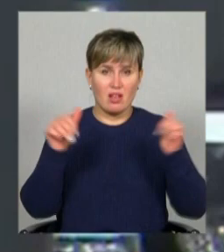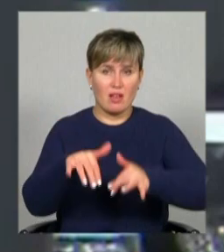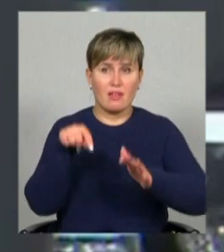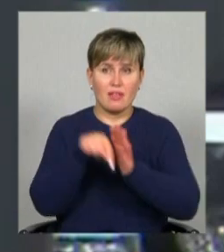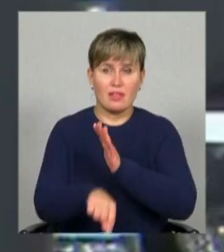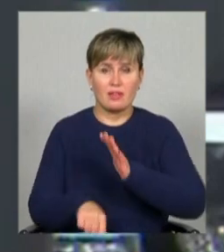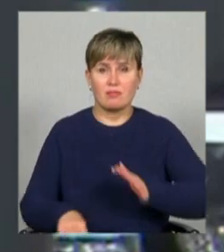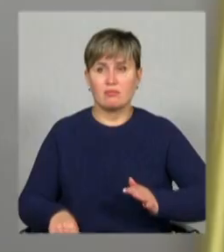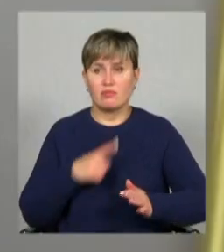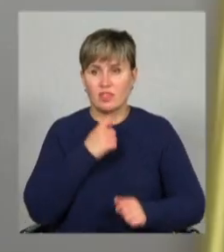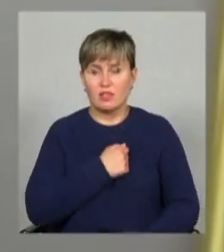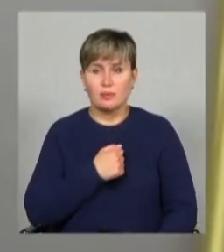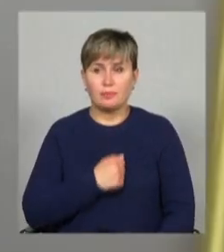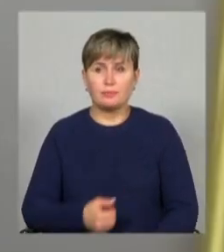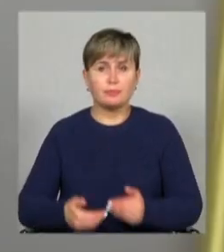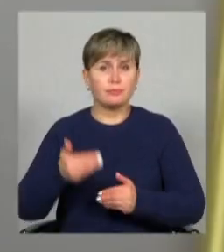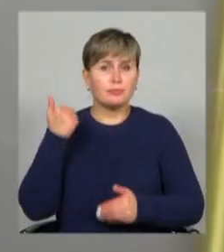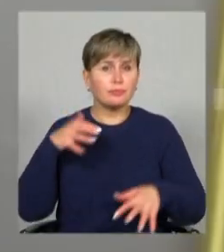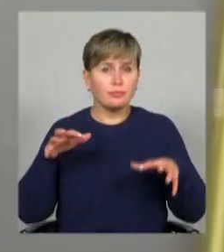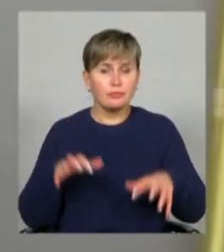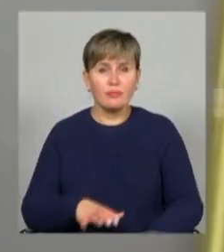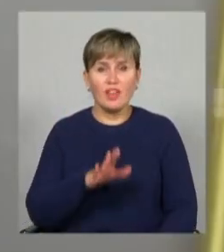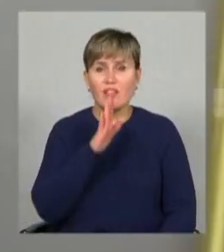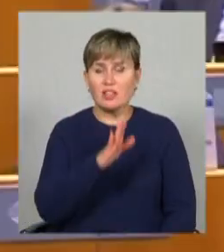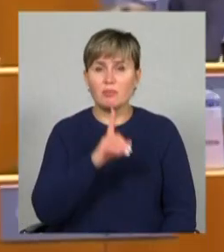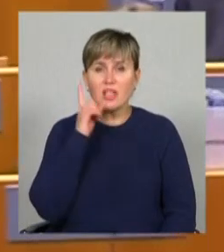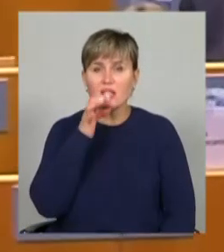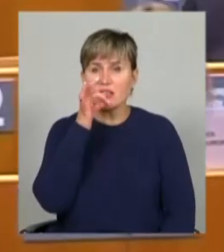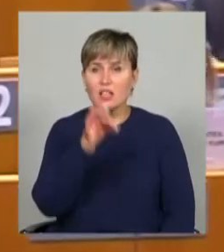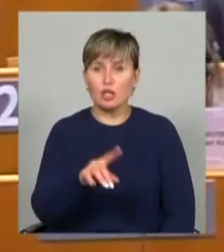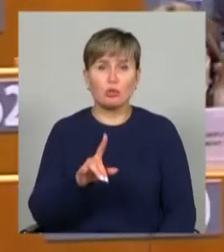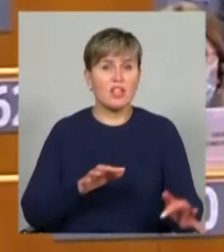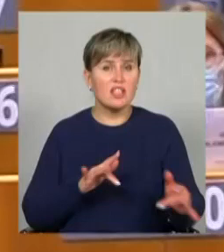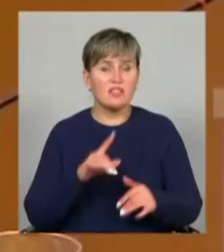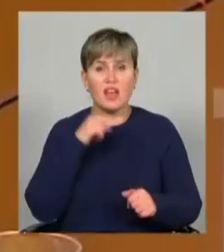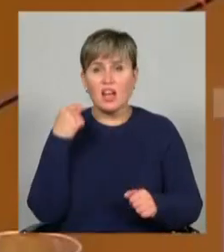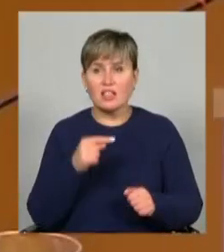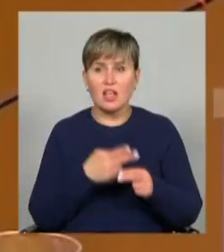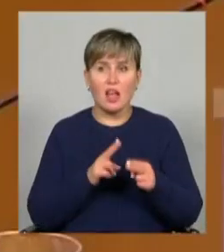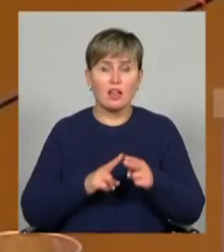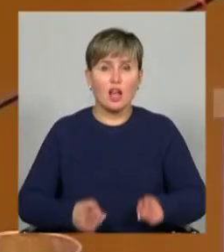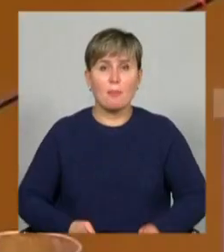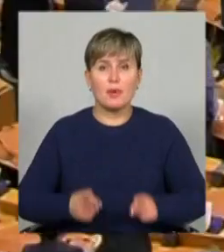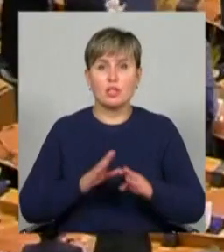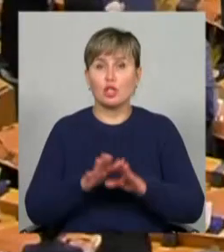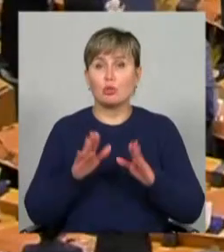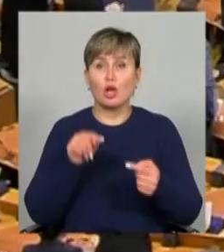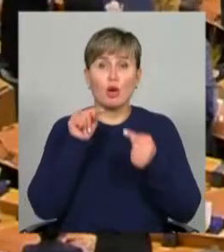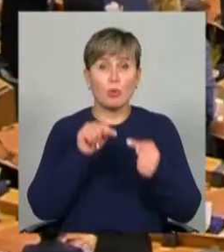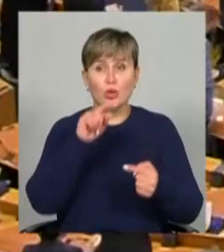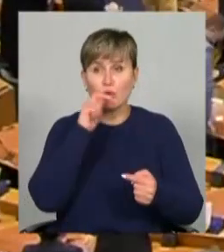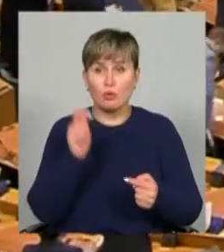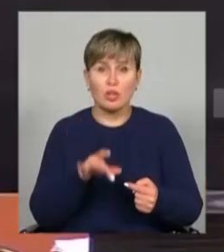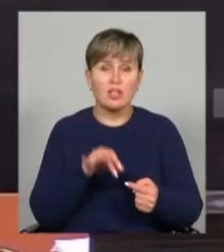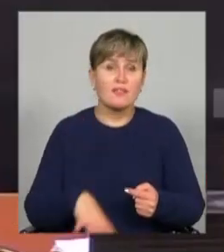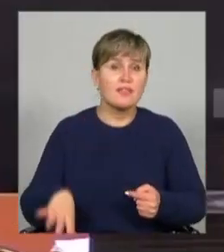ультрарадикального батальона «Азов». Ранее президент Владимир Зеленский заявил, что действия России – это преступление не только против Украины, но